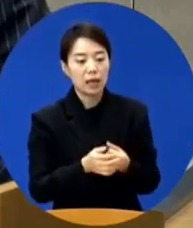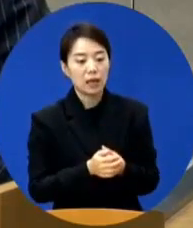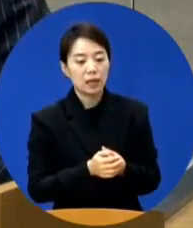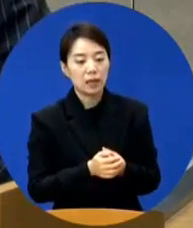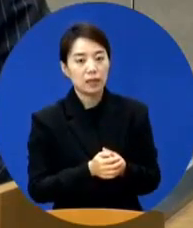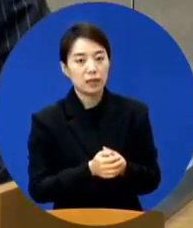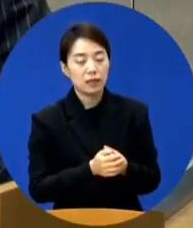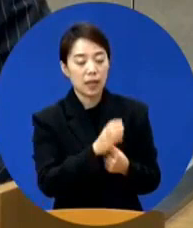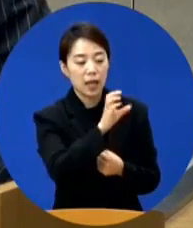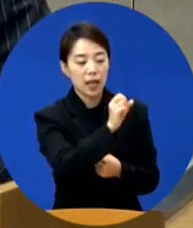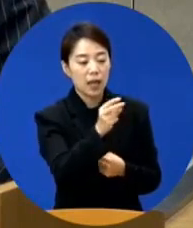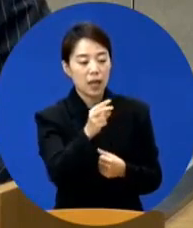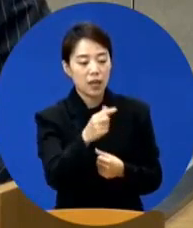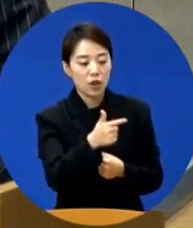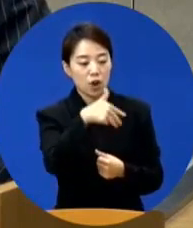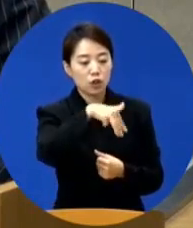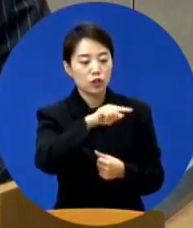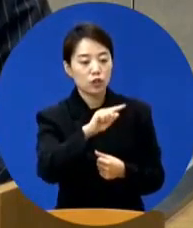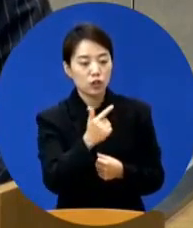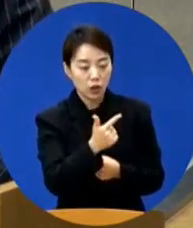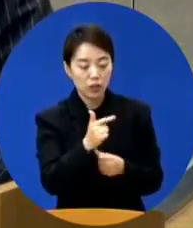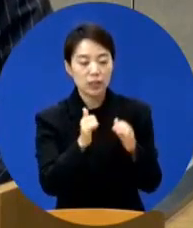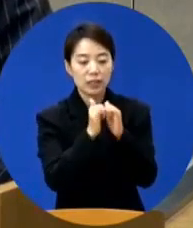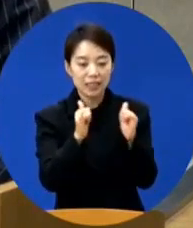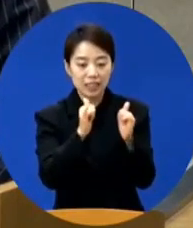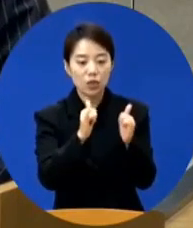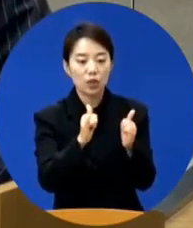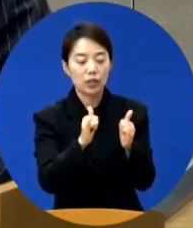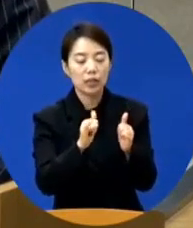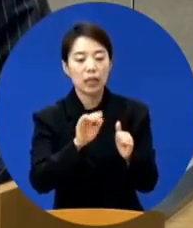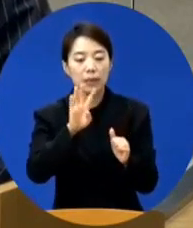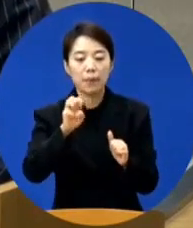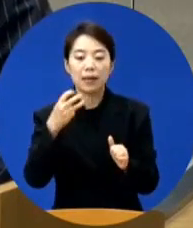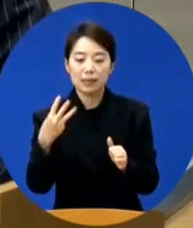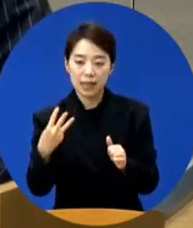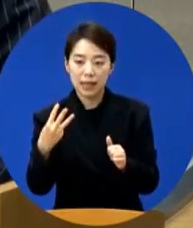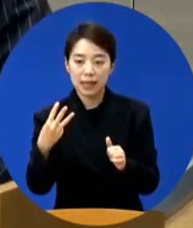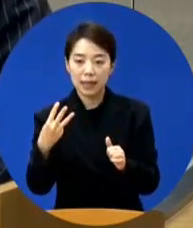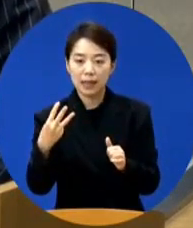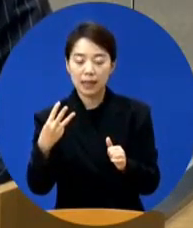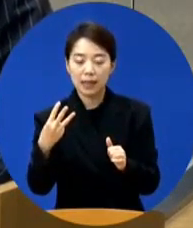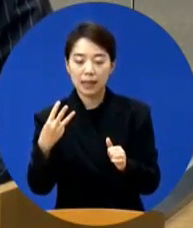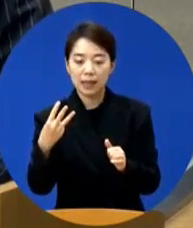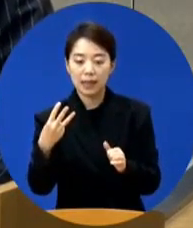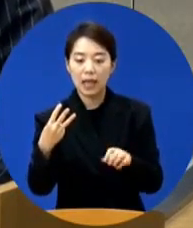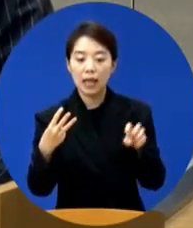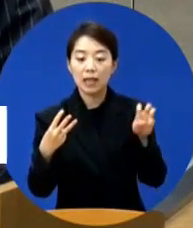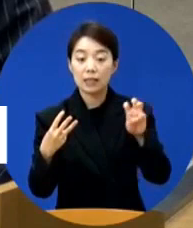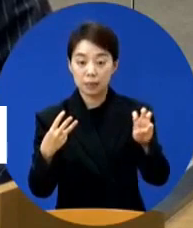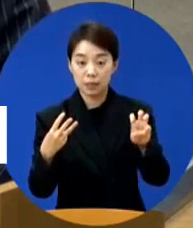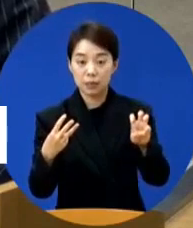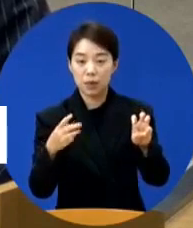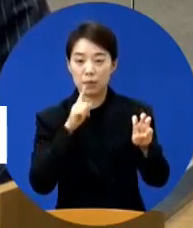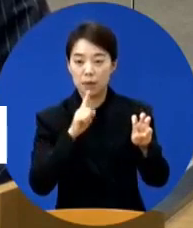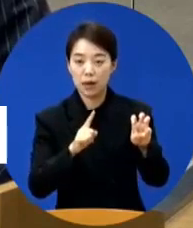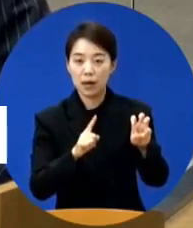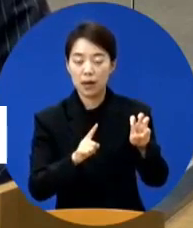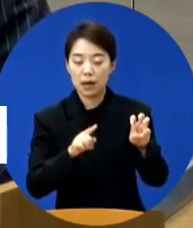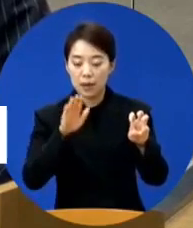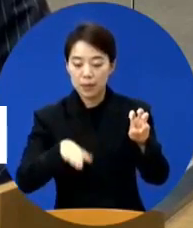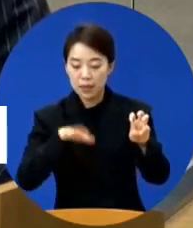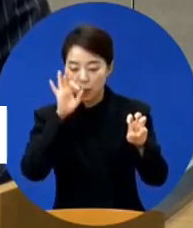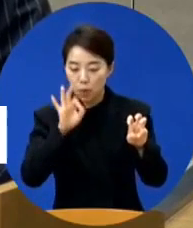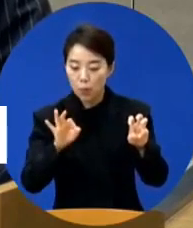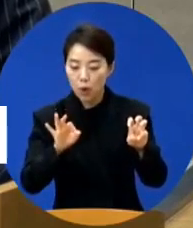연천구는 지금 예측 인원이 43명이신데 30명이 잡혔어요. 그럼 밑에 보시게 되면 이제